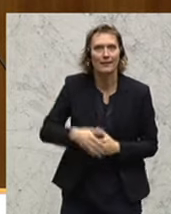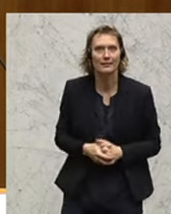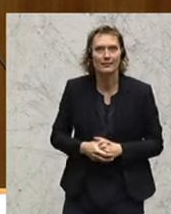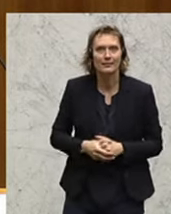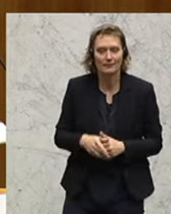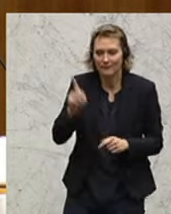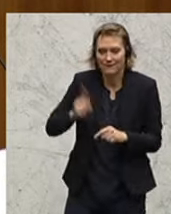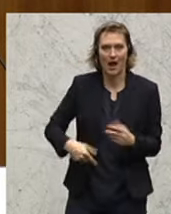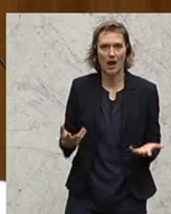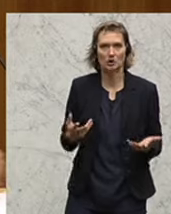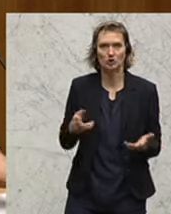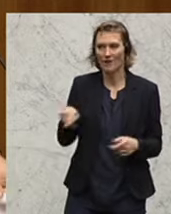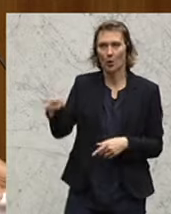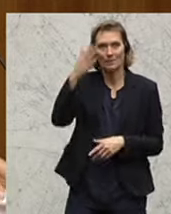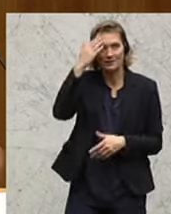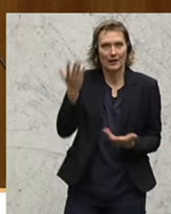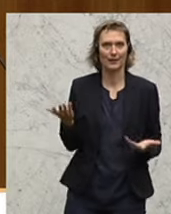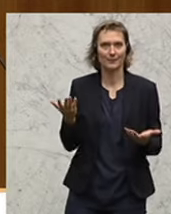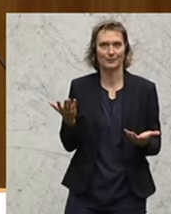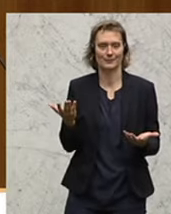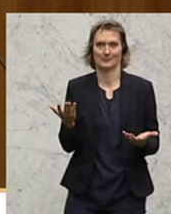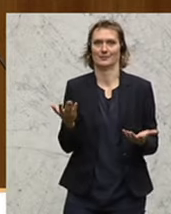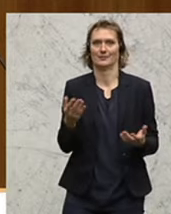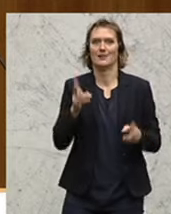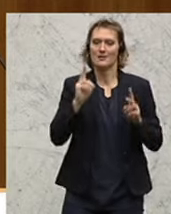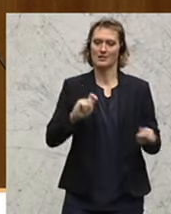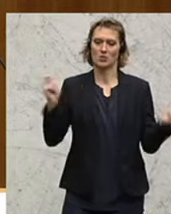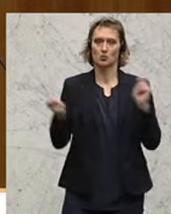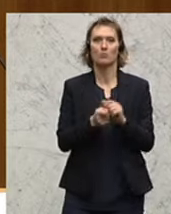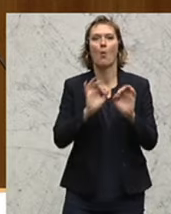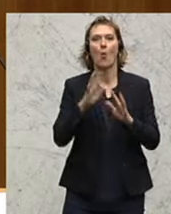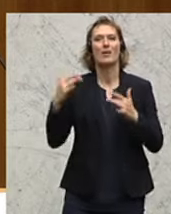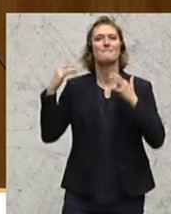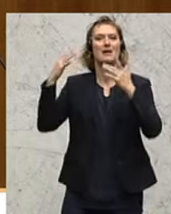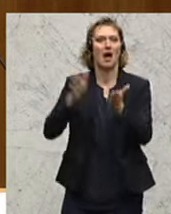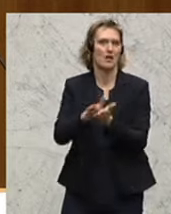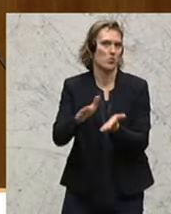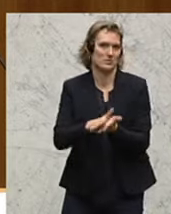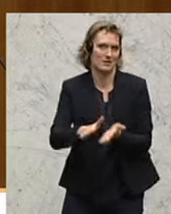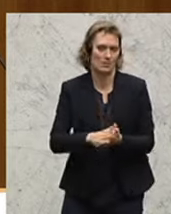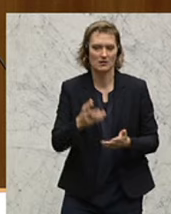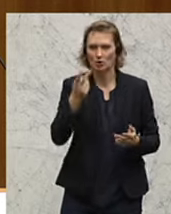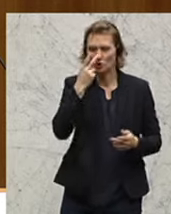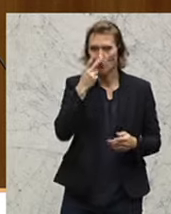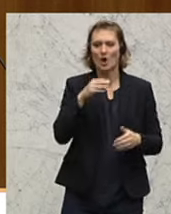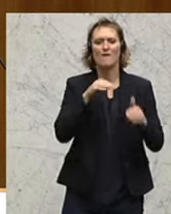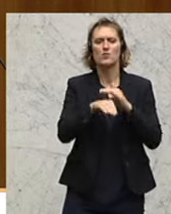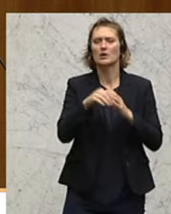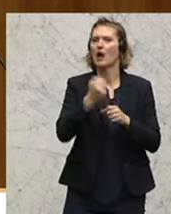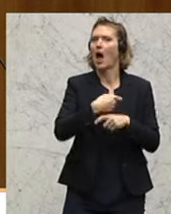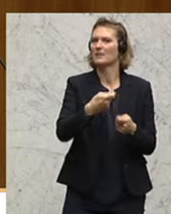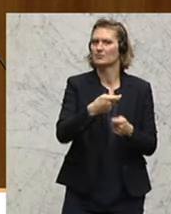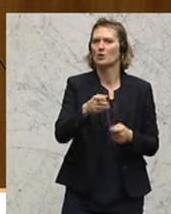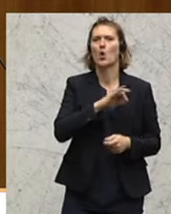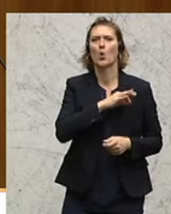Und das ist falsch und da können Sie ansetzen, ohne dass Sie Milliarden ausgeben müssen. Flüchtlinge auf dem Arbeitsmarkt, da